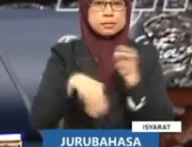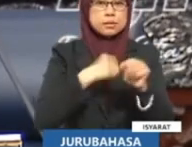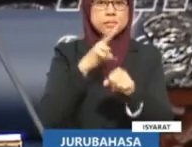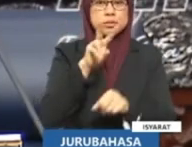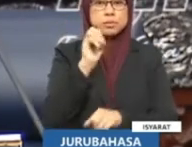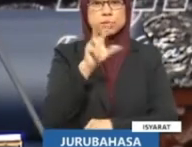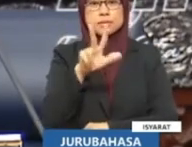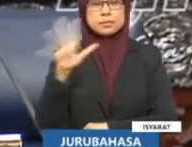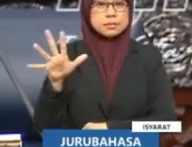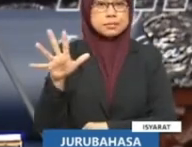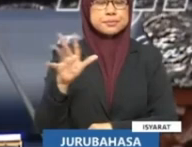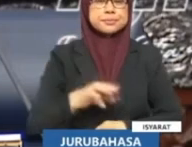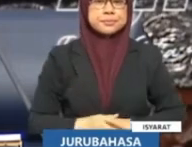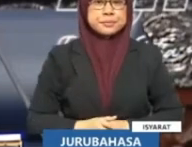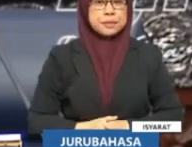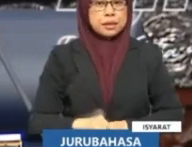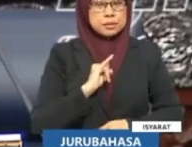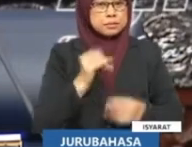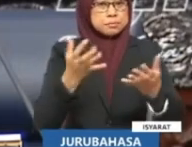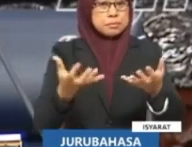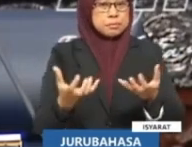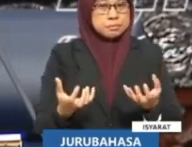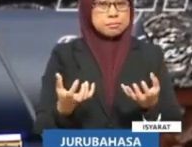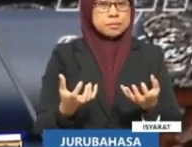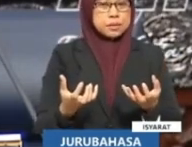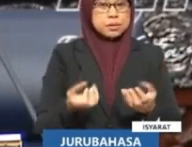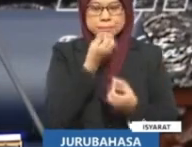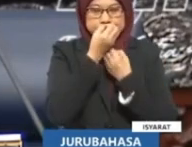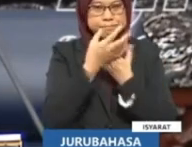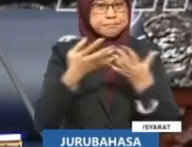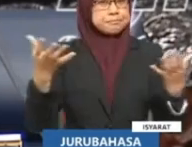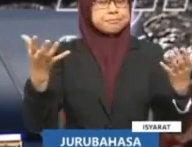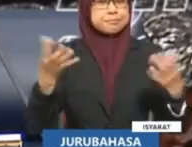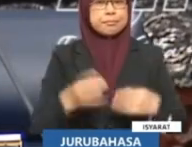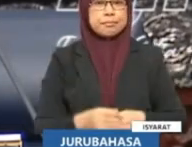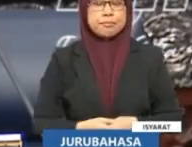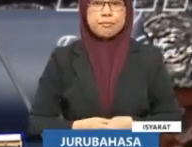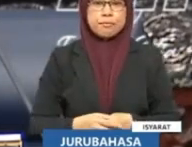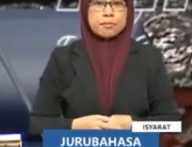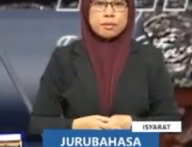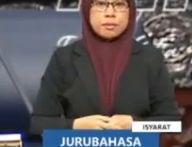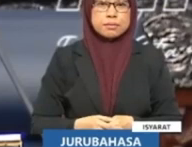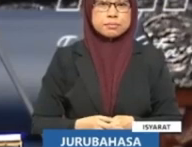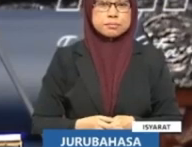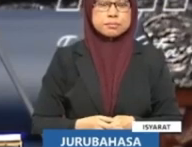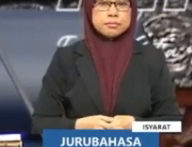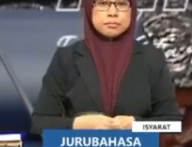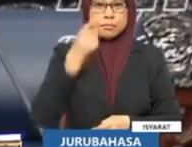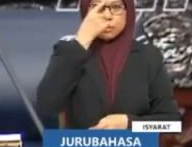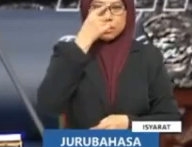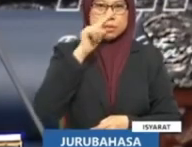tahun 3001 KWH Saya ingin ingin ilike dalam dewan ini Tuhan atau sih two ialah